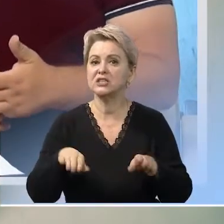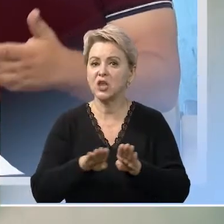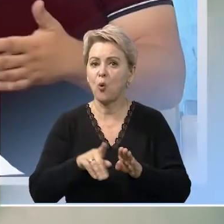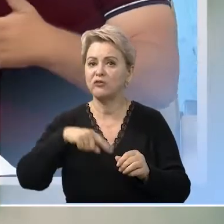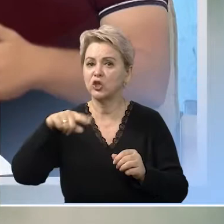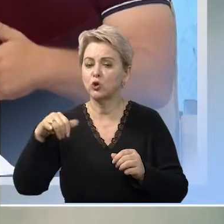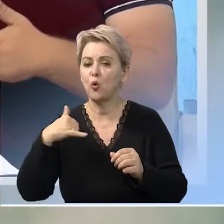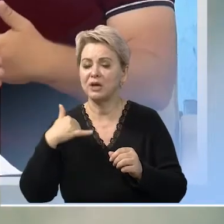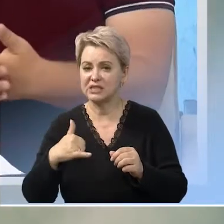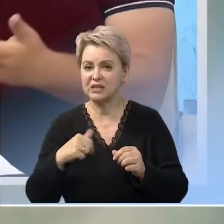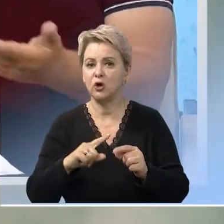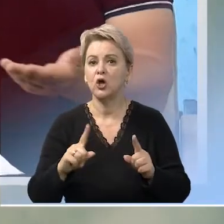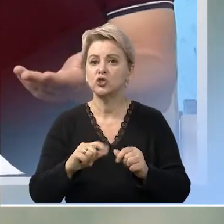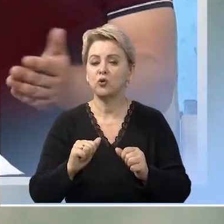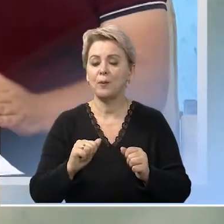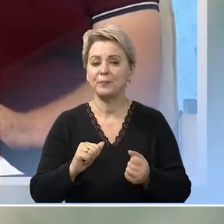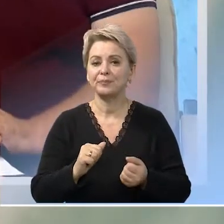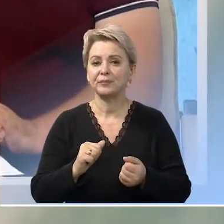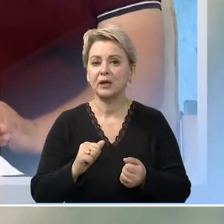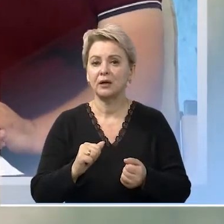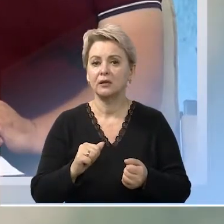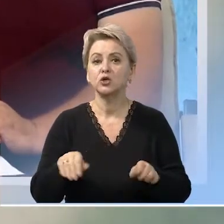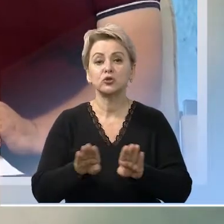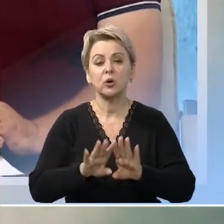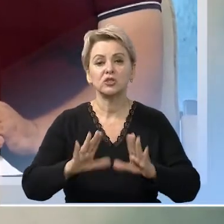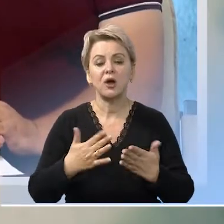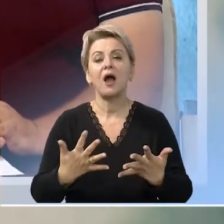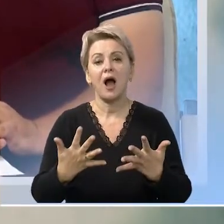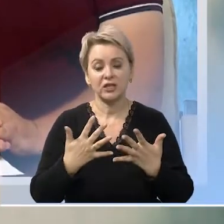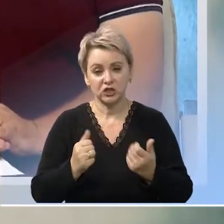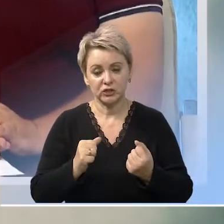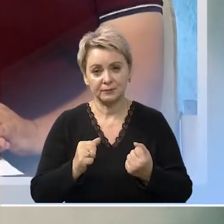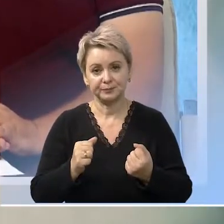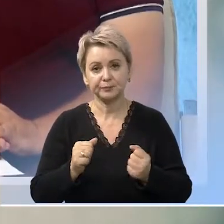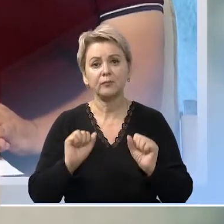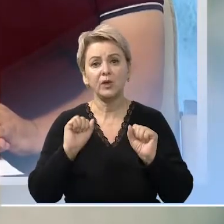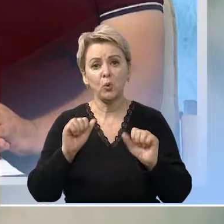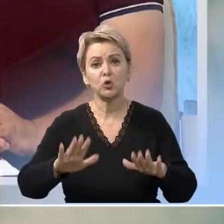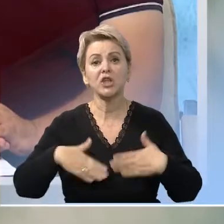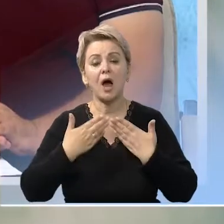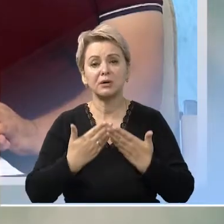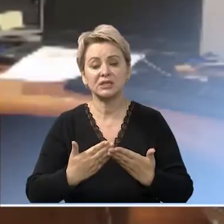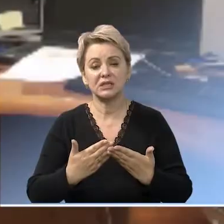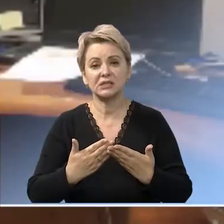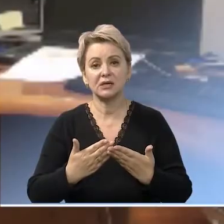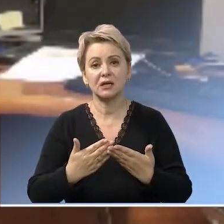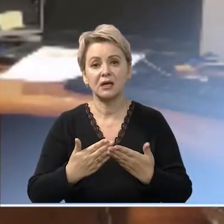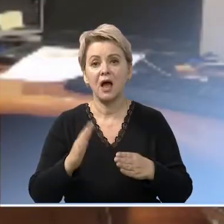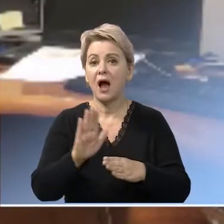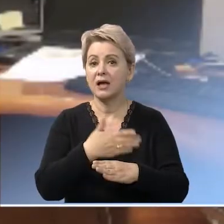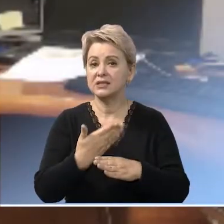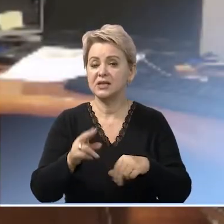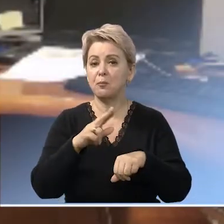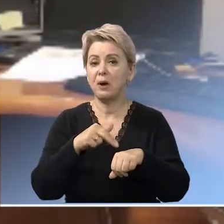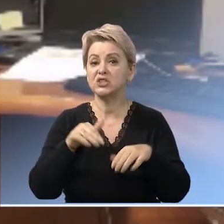обращались с такого-то номера, что вот, ну, как бы, что такое произошло? Конечно. Можно обратиться